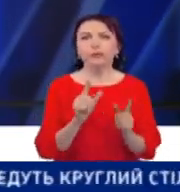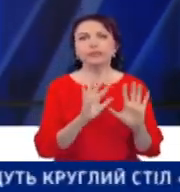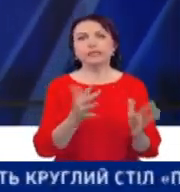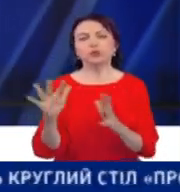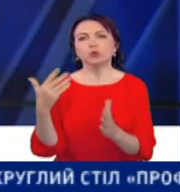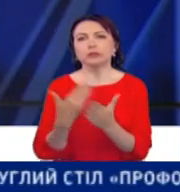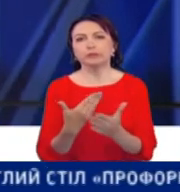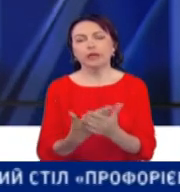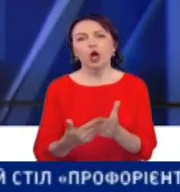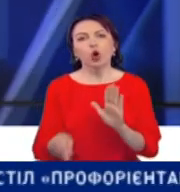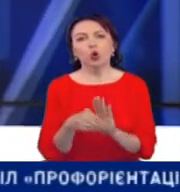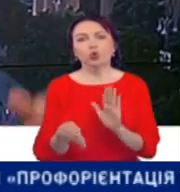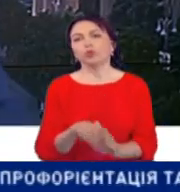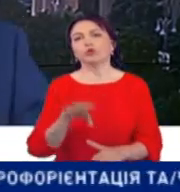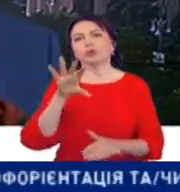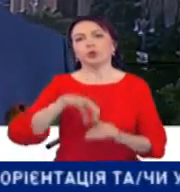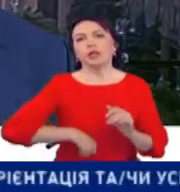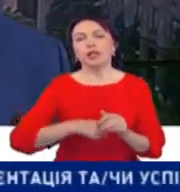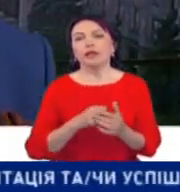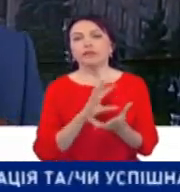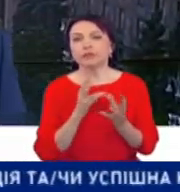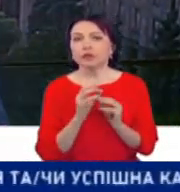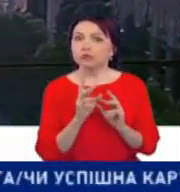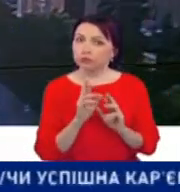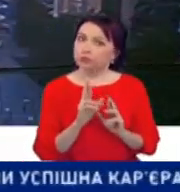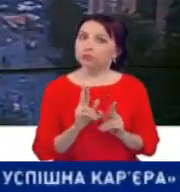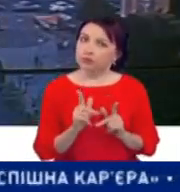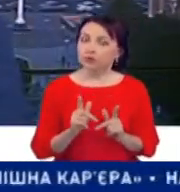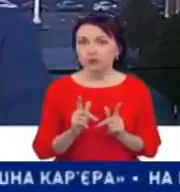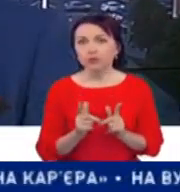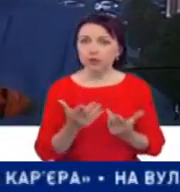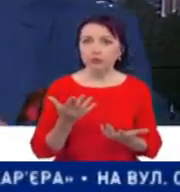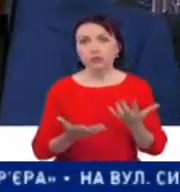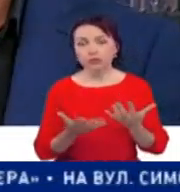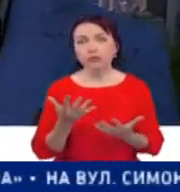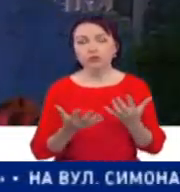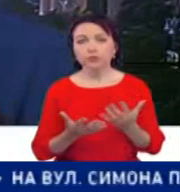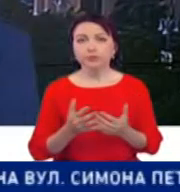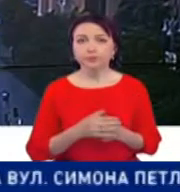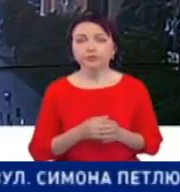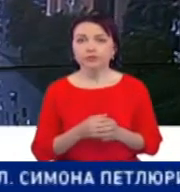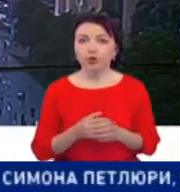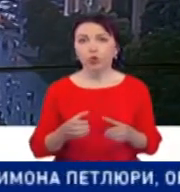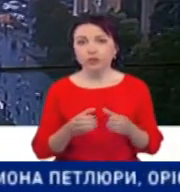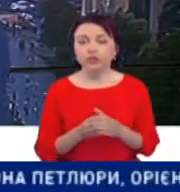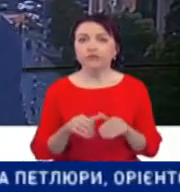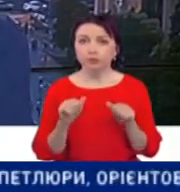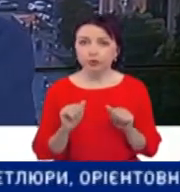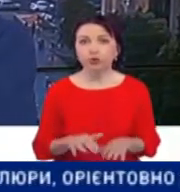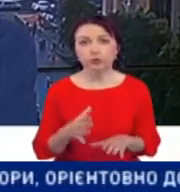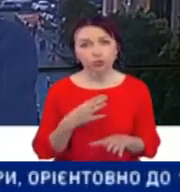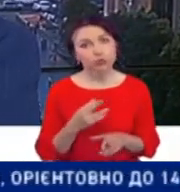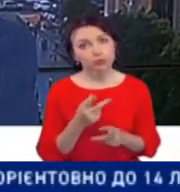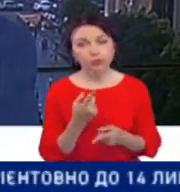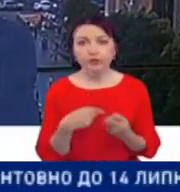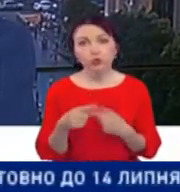немає, там корупція. Тоді вони, очевидно, десь би, знаєте, колегіальне таке колективне рішення було би і